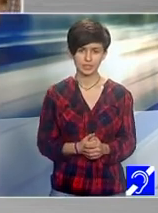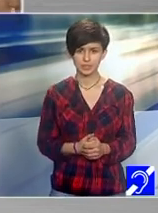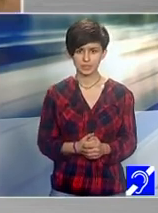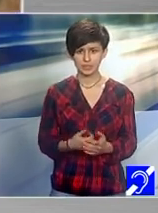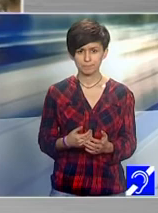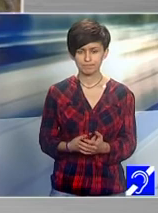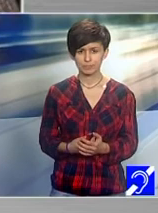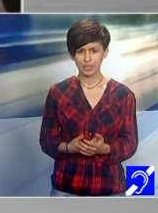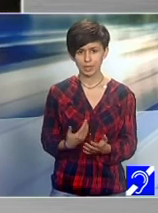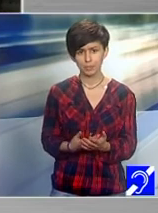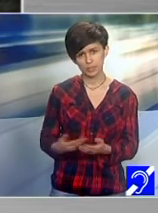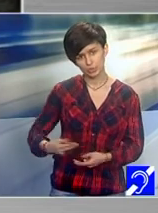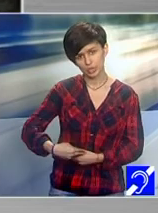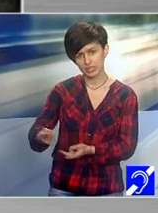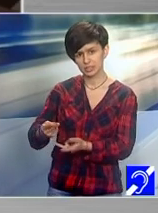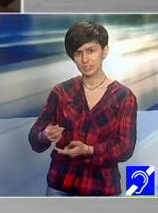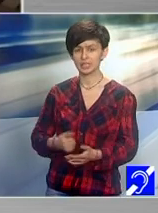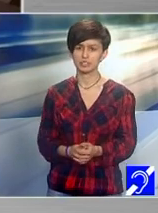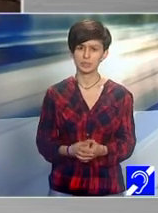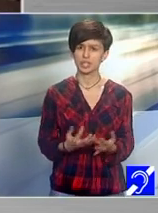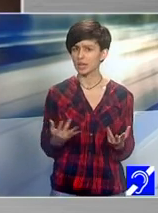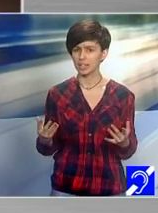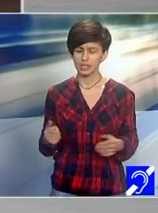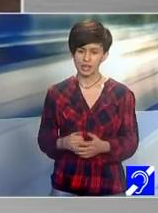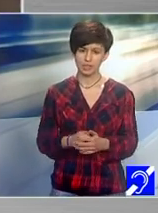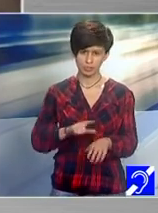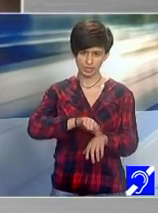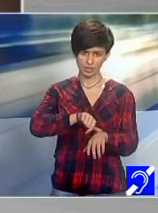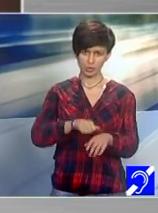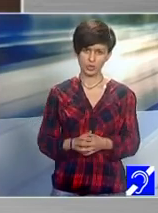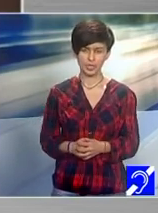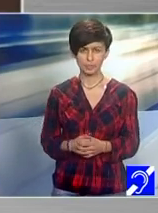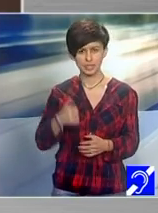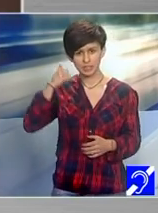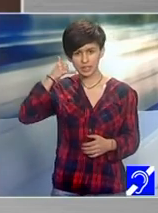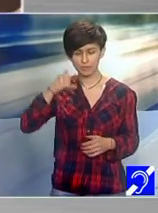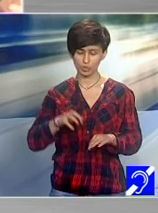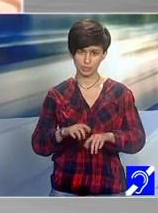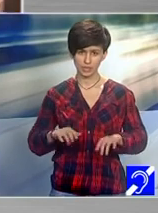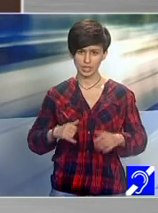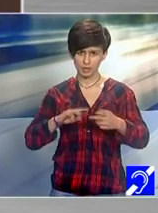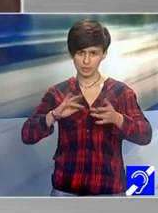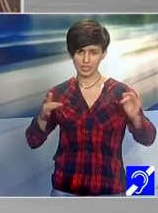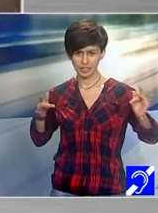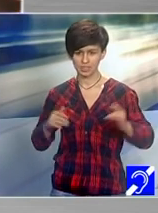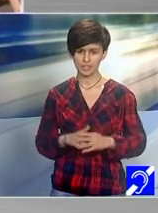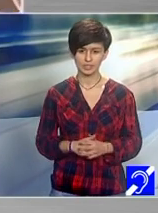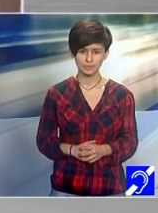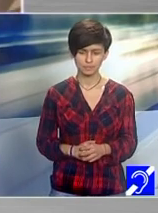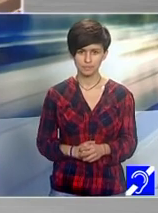anumite ore, după program, cu posibilitatea studentului de a-l acționa prin net și prin telefon. Și am zis că este foarte bună și pentru